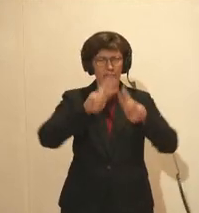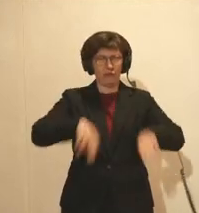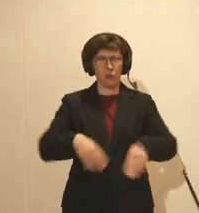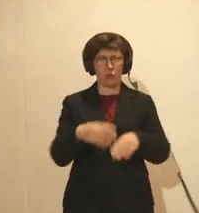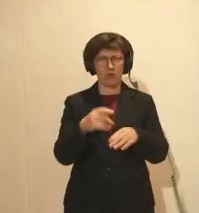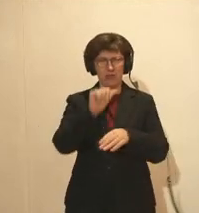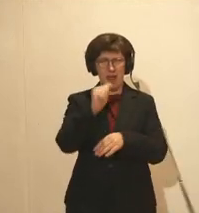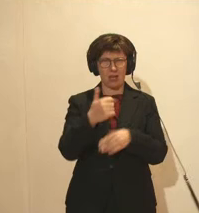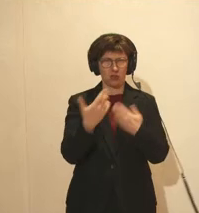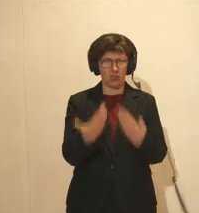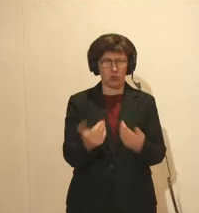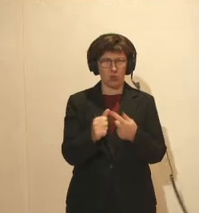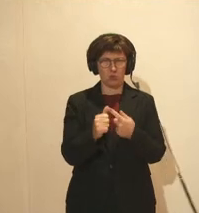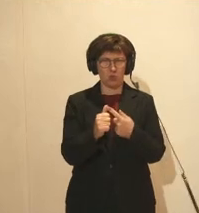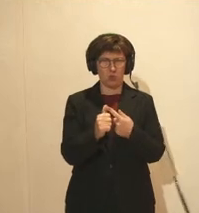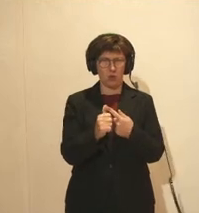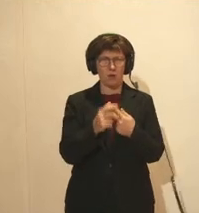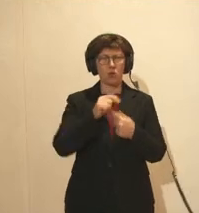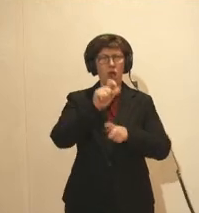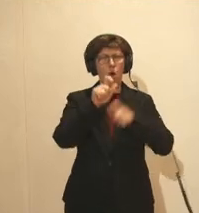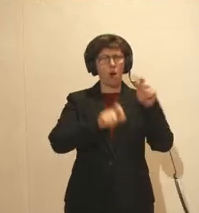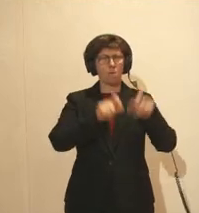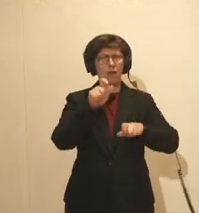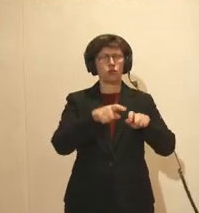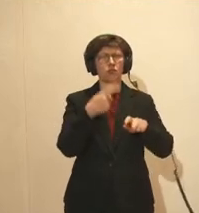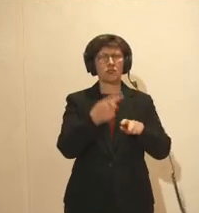ist auch die menschen